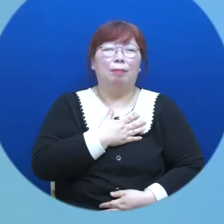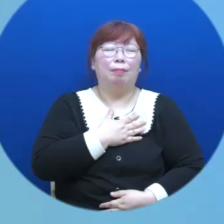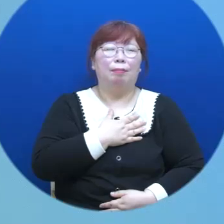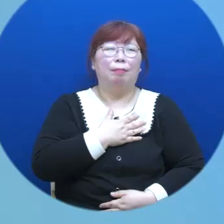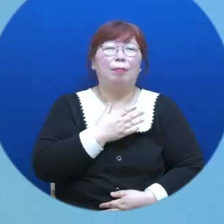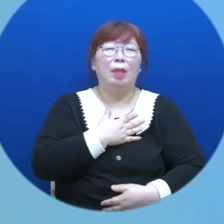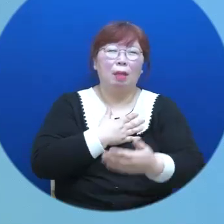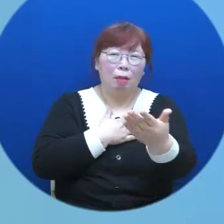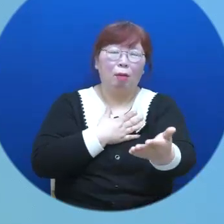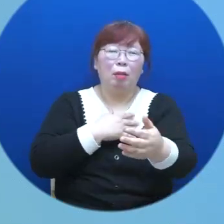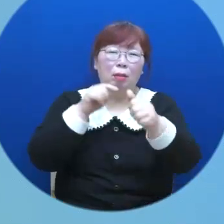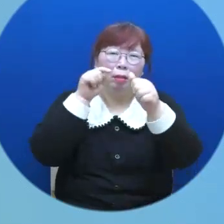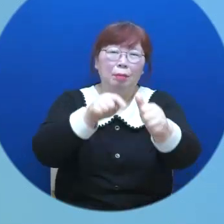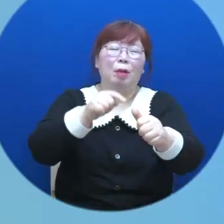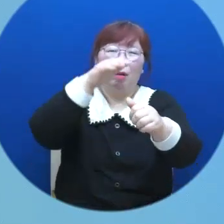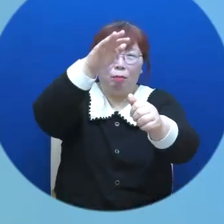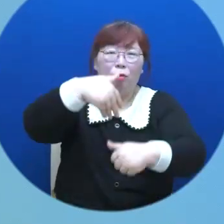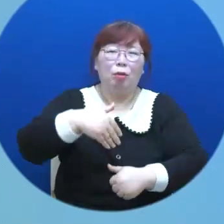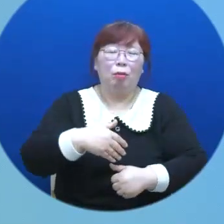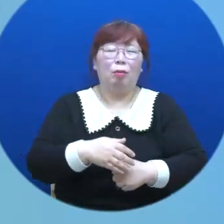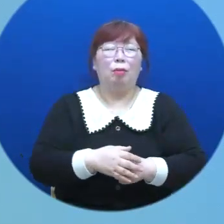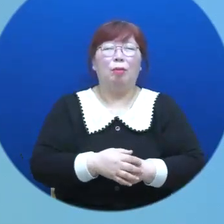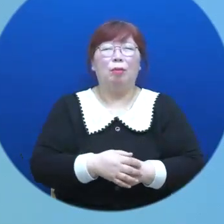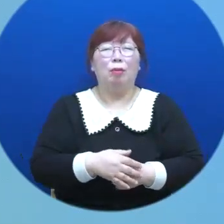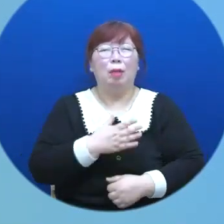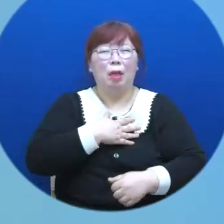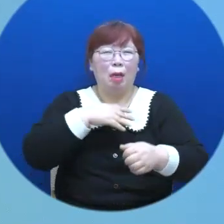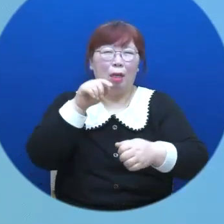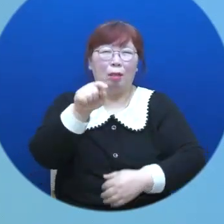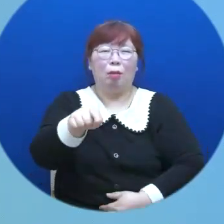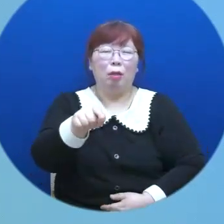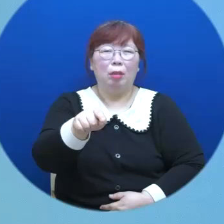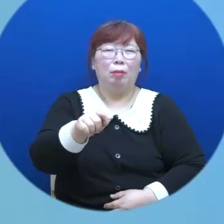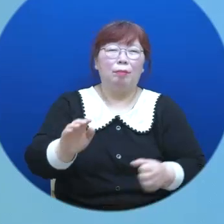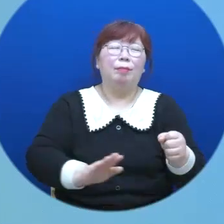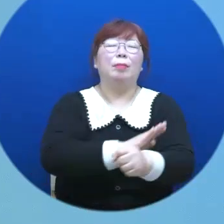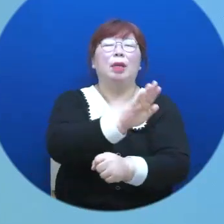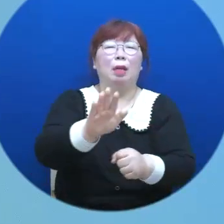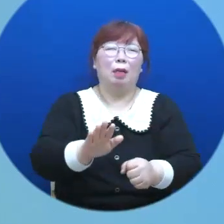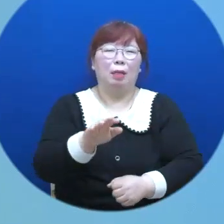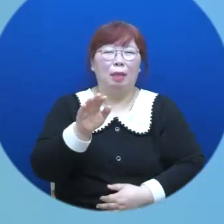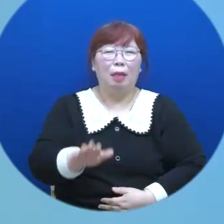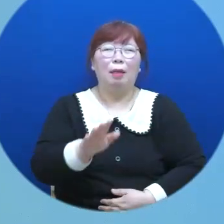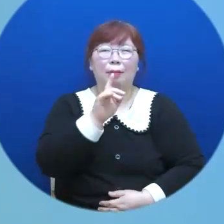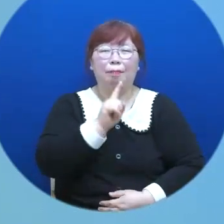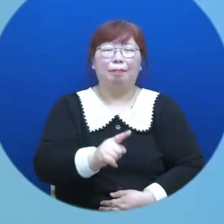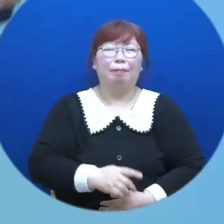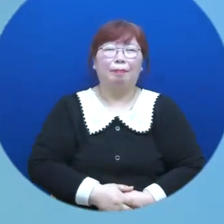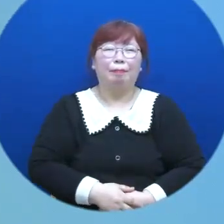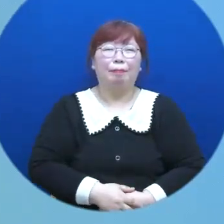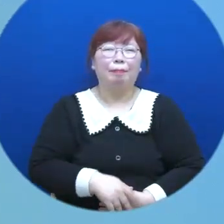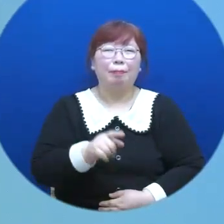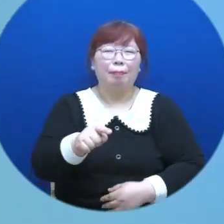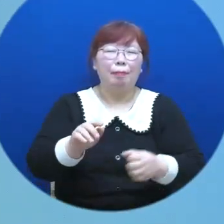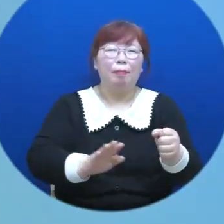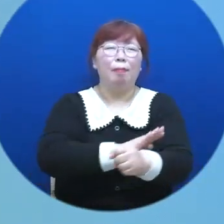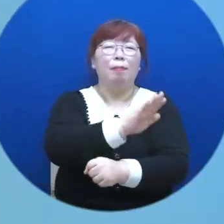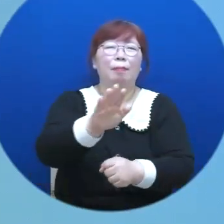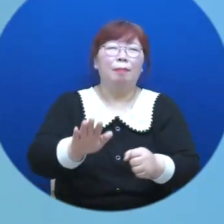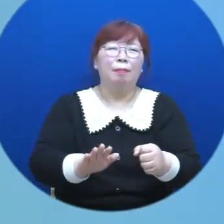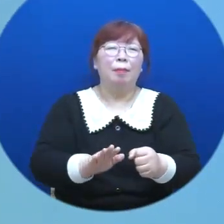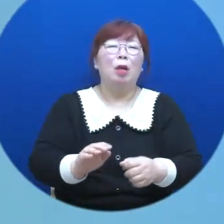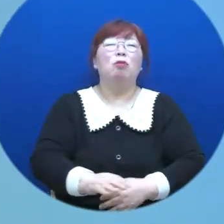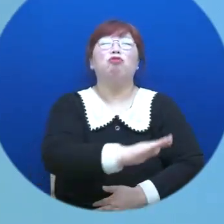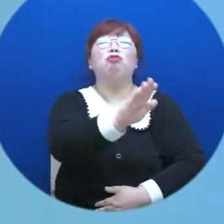내가 너를 지명하여 불렀고 내가 너를 사랑한다고. 그 사랑이